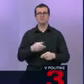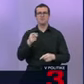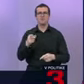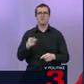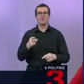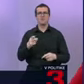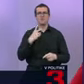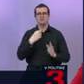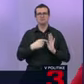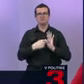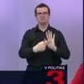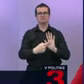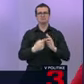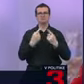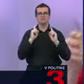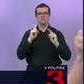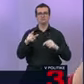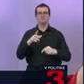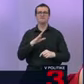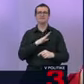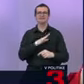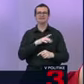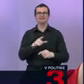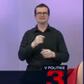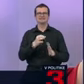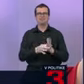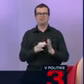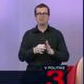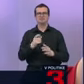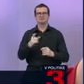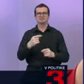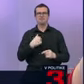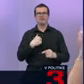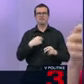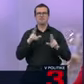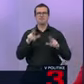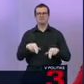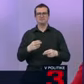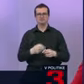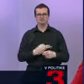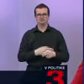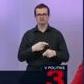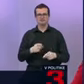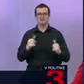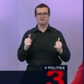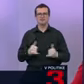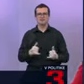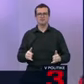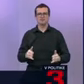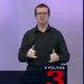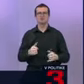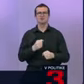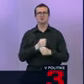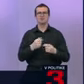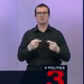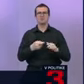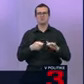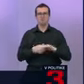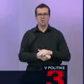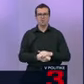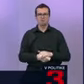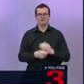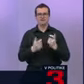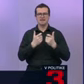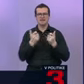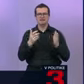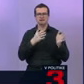zviditeľní Slovensko a v kritických situáciách sa jednoznačne postavila na stranu právneho štátu, spravodlivosti, boja proti korupcii a